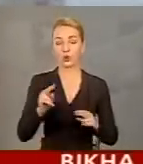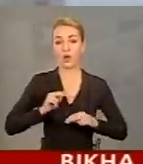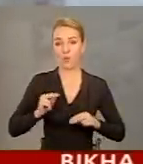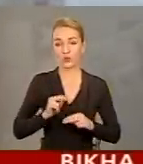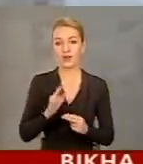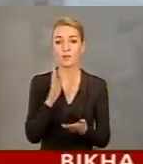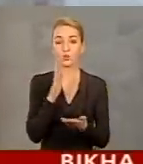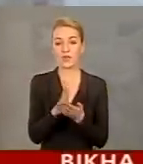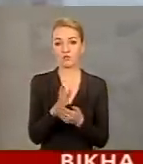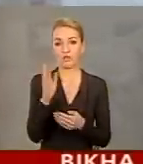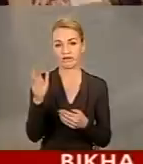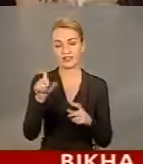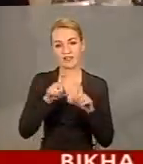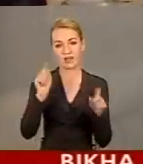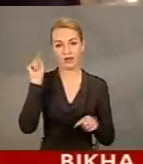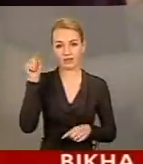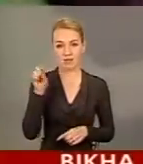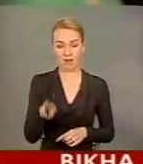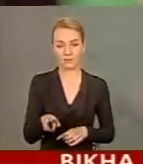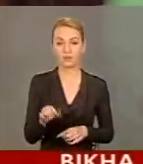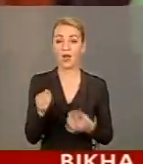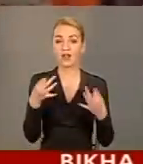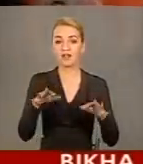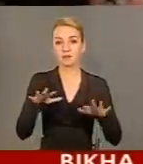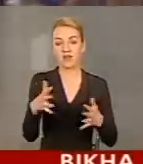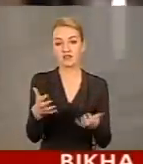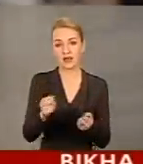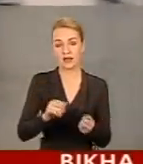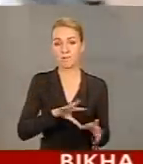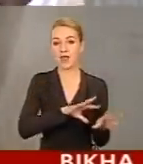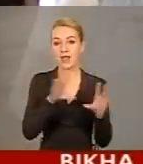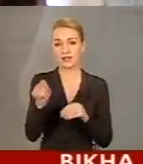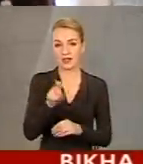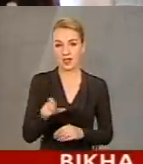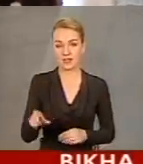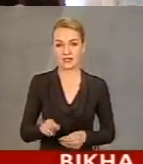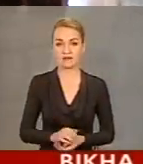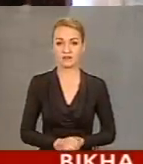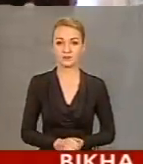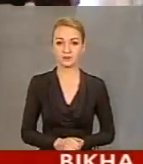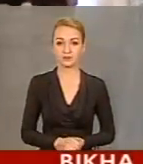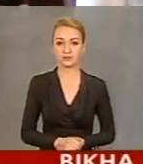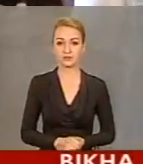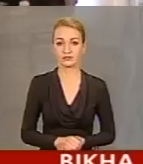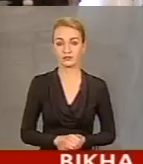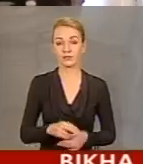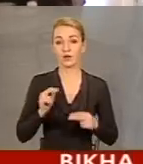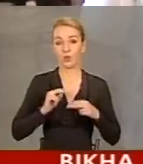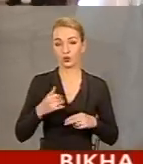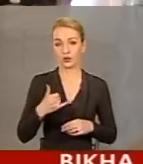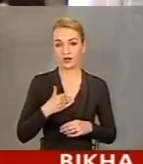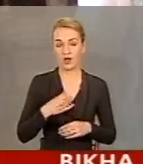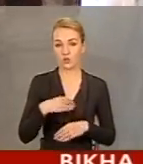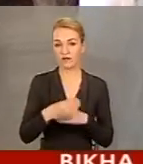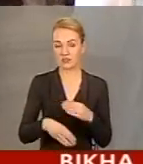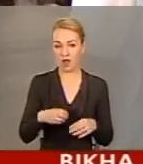працювали непосередньо в заведенні там. А на вільні місця взяли переселенців. Це Дарина. Вона працює у нас офіціант.